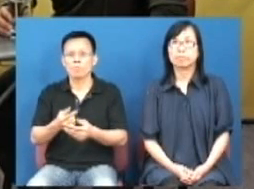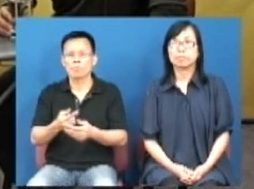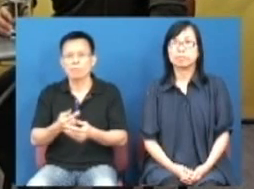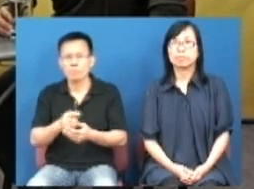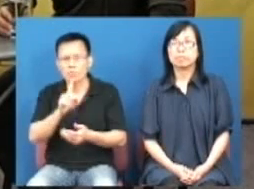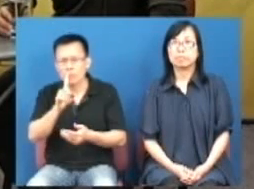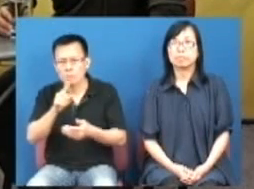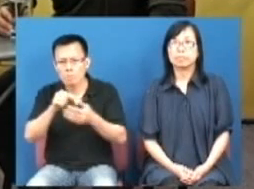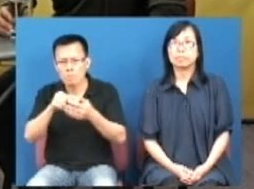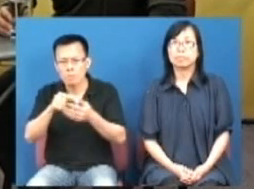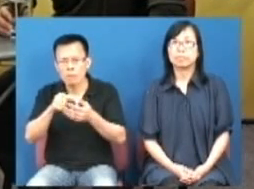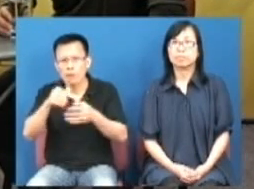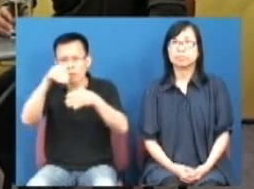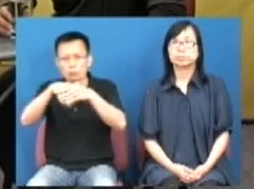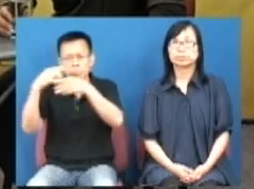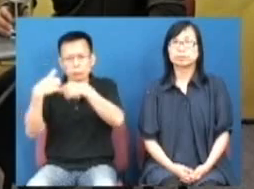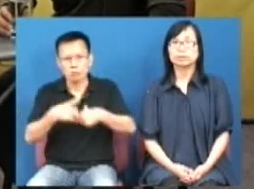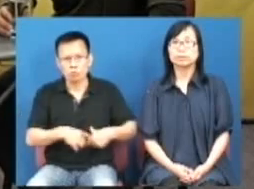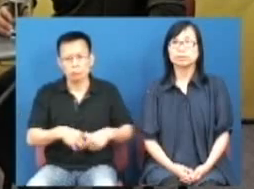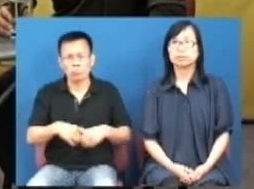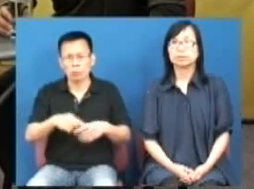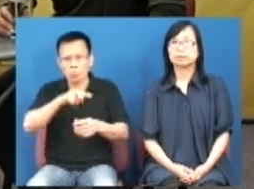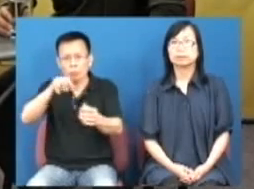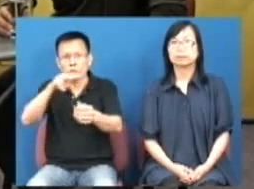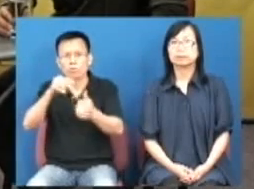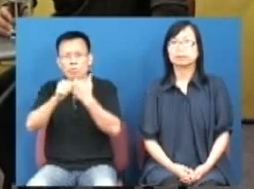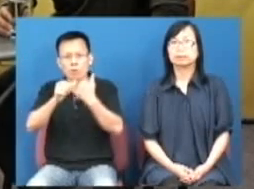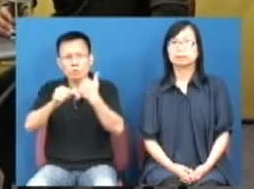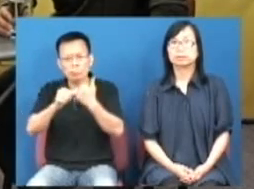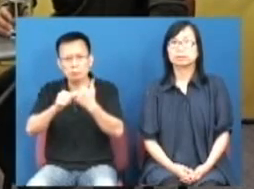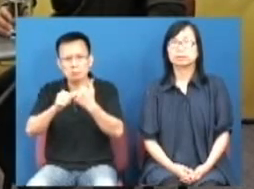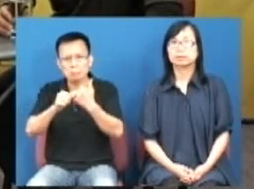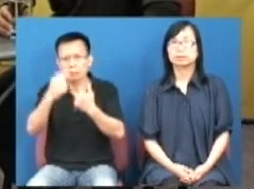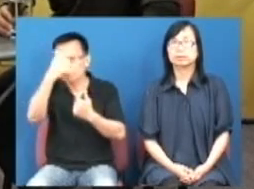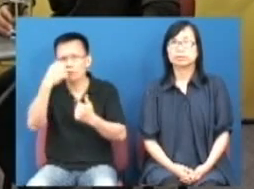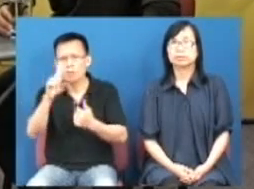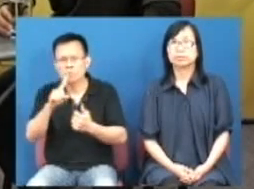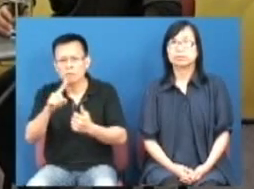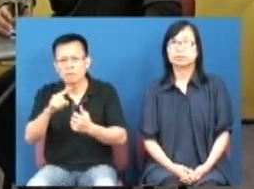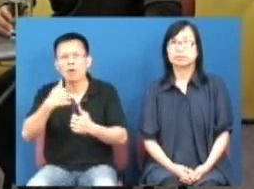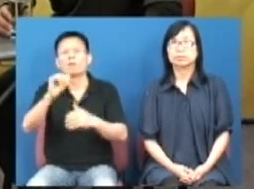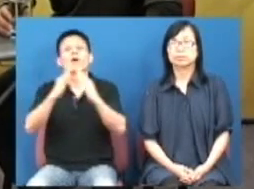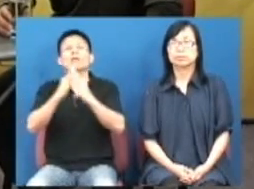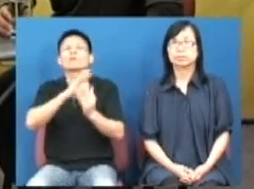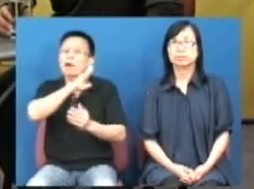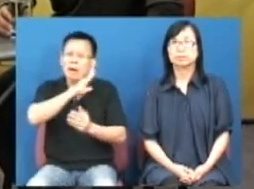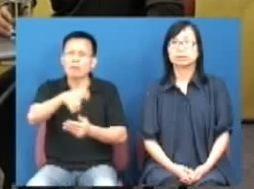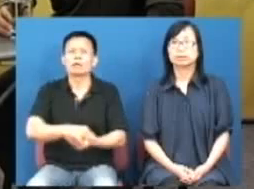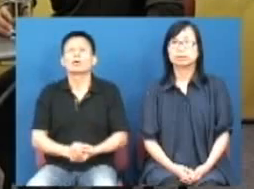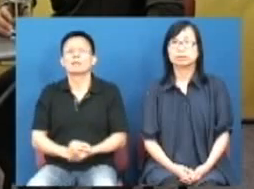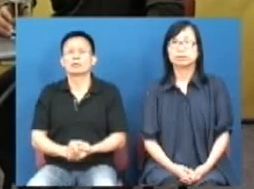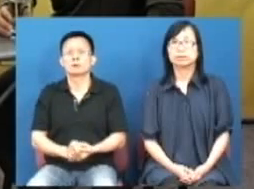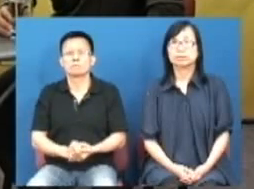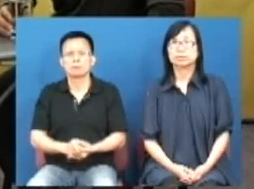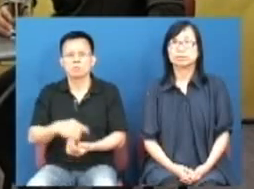做咩選舉管理委員會人啲咩人嚟㗎？真係～我幾瞓覺啊！真係都唔知係咪都唔知係係咪